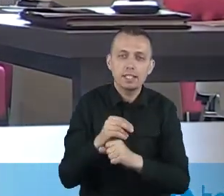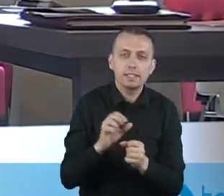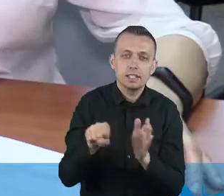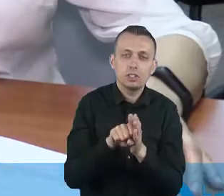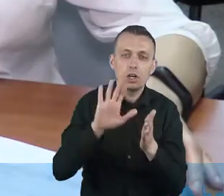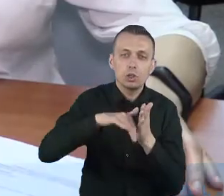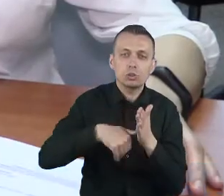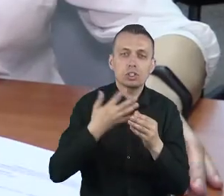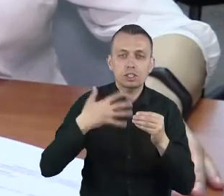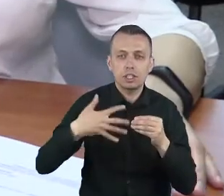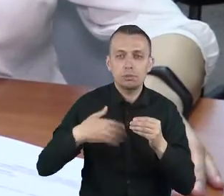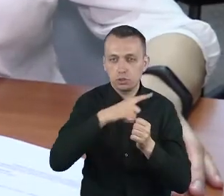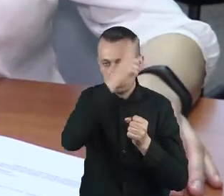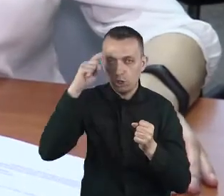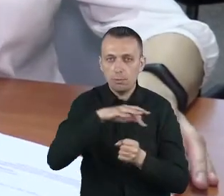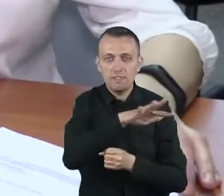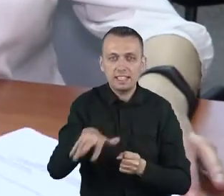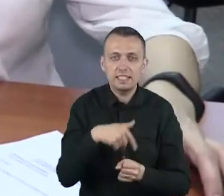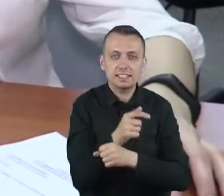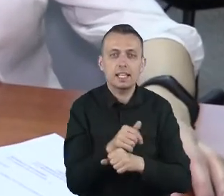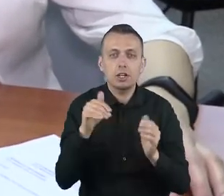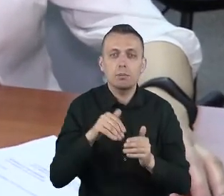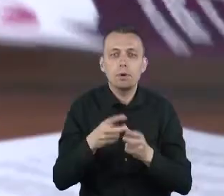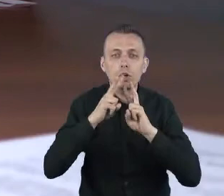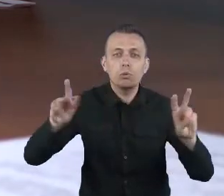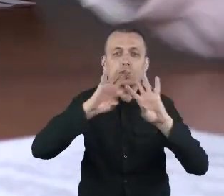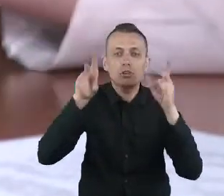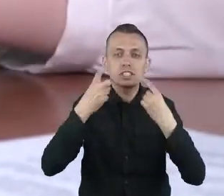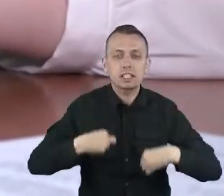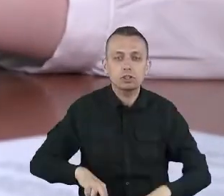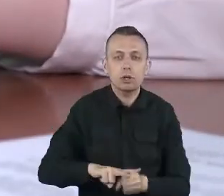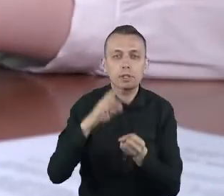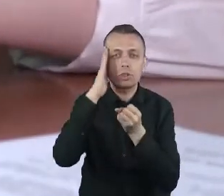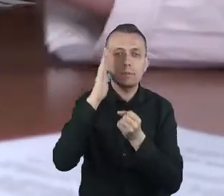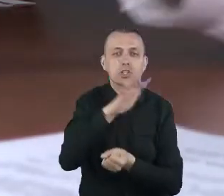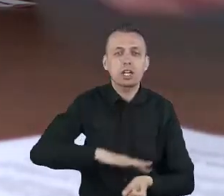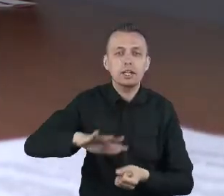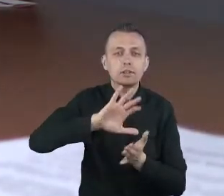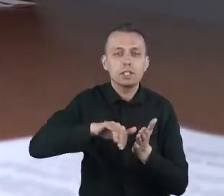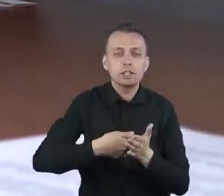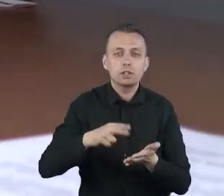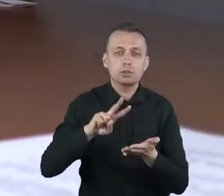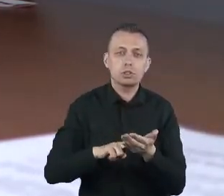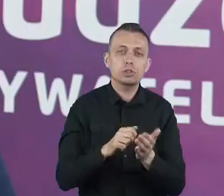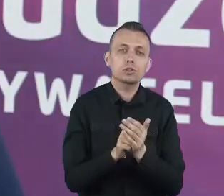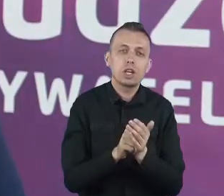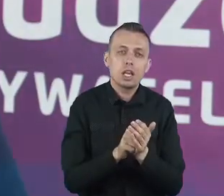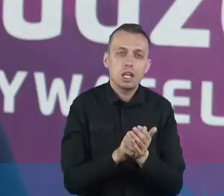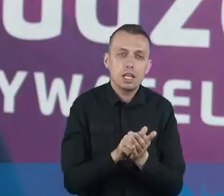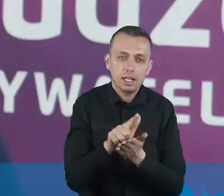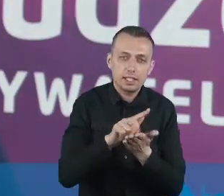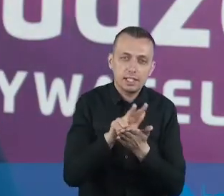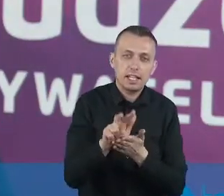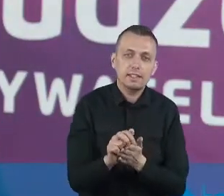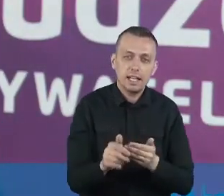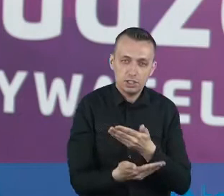obywatelskiego. W procesie składania wniosków mogą uczestniczyć wszystkie osoby, które mieszkają na terenie Kutna. Do tej pory złożonych zostało kilkanaście